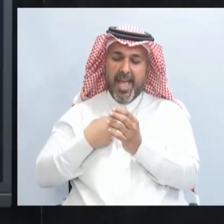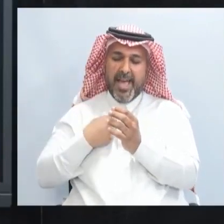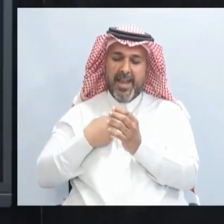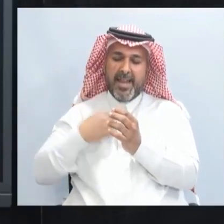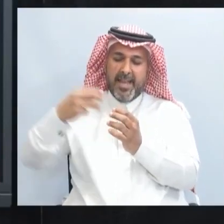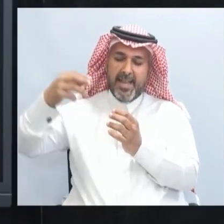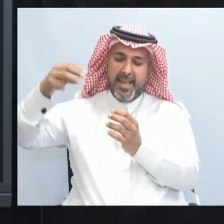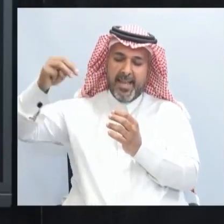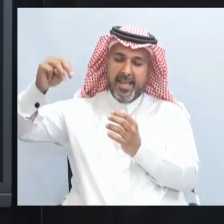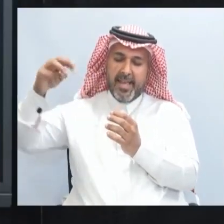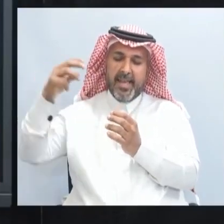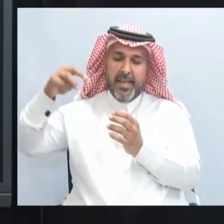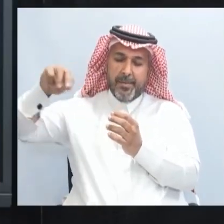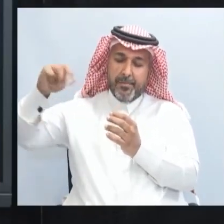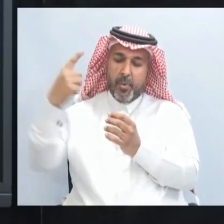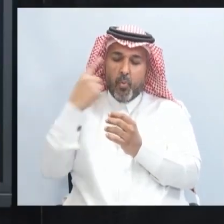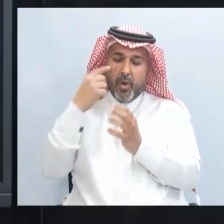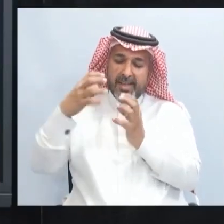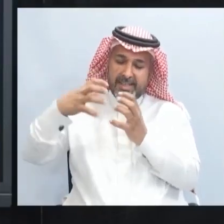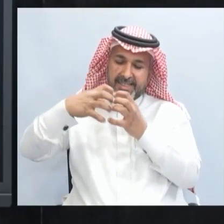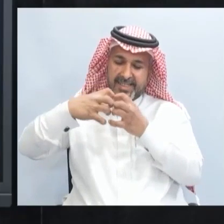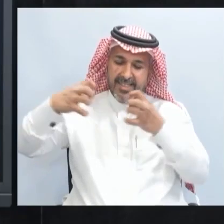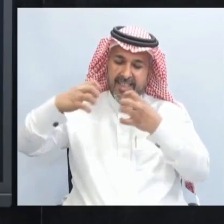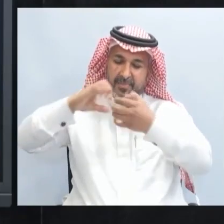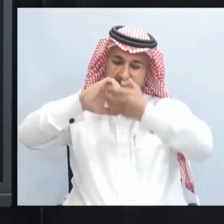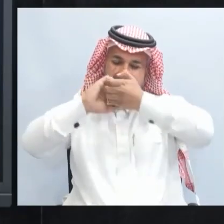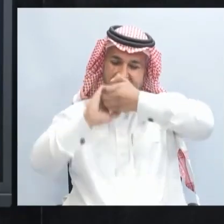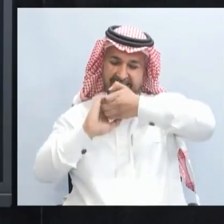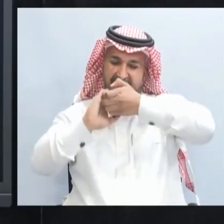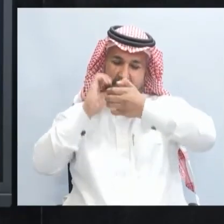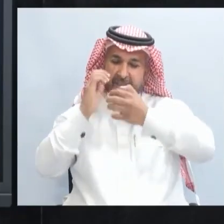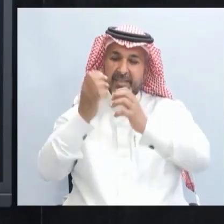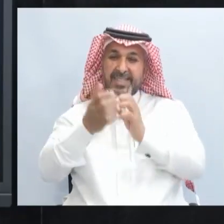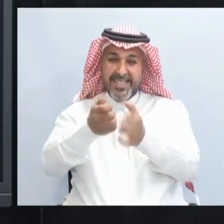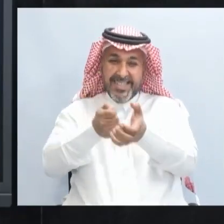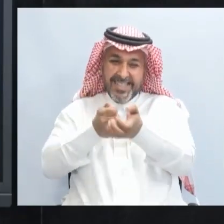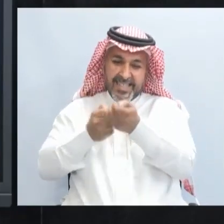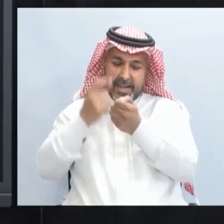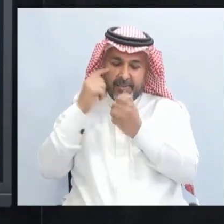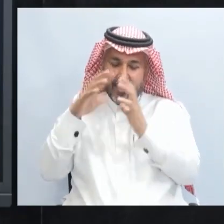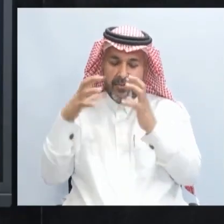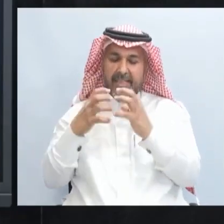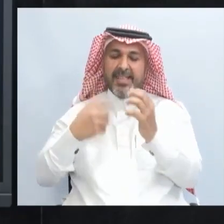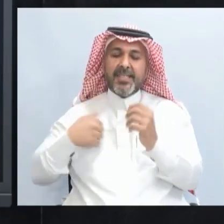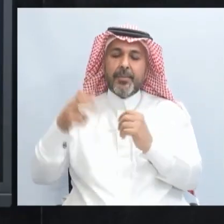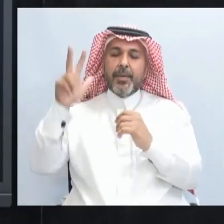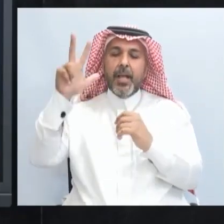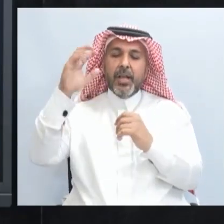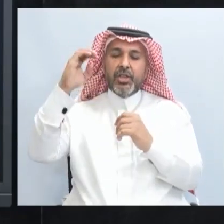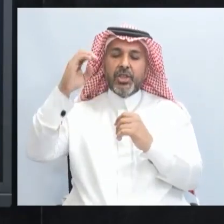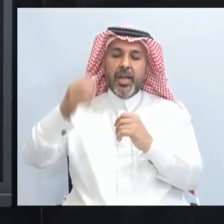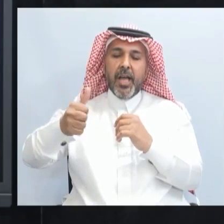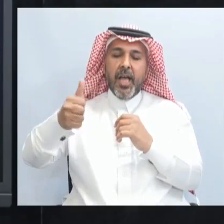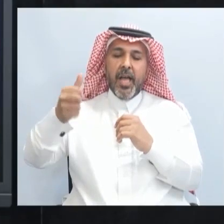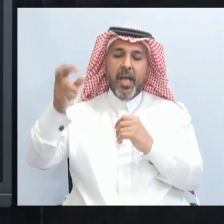الارض يوجد بيني وبين الارض عمليه ماذا تجاذب والموضوع منطقي جدا ويدعم مفهوم ماذا مفهوم نيوتن اذا فعلا